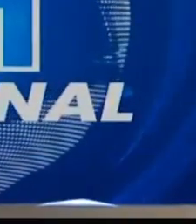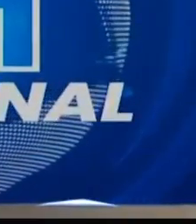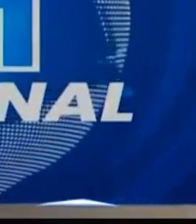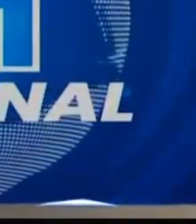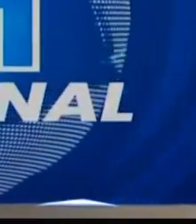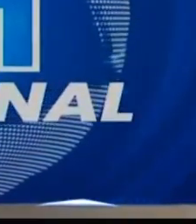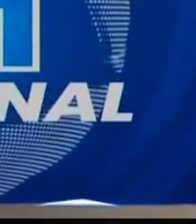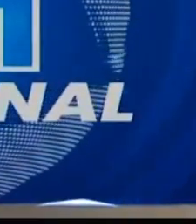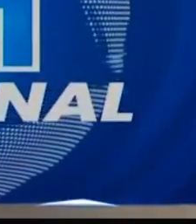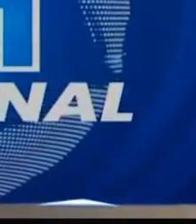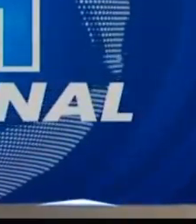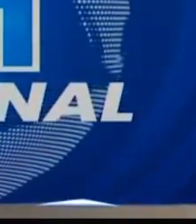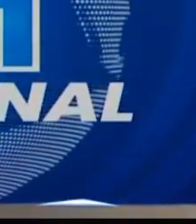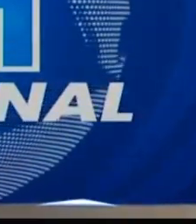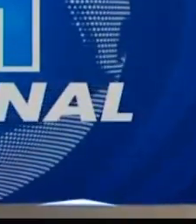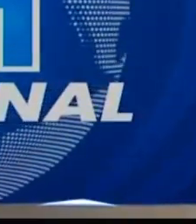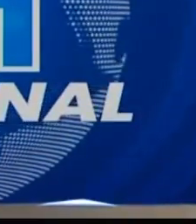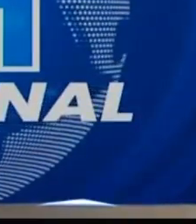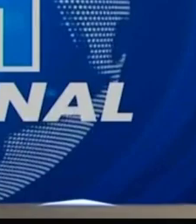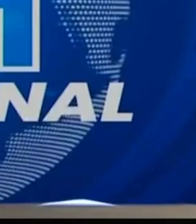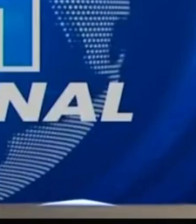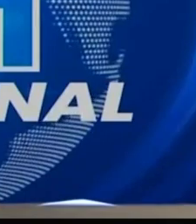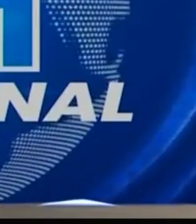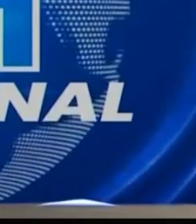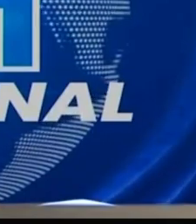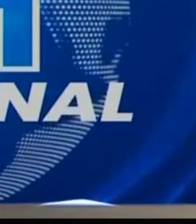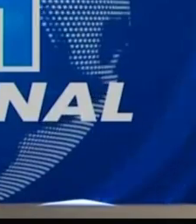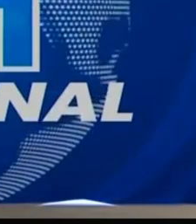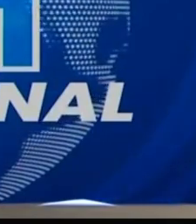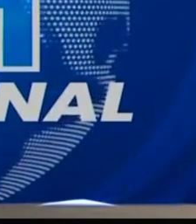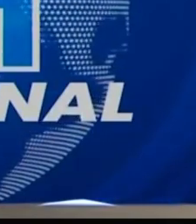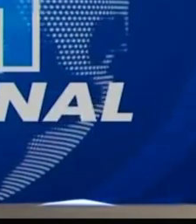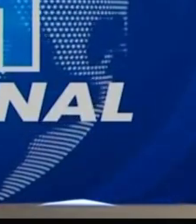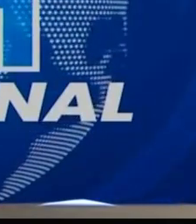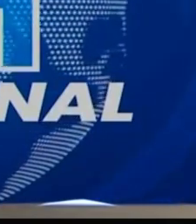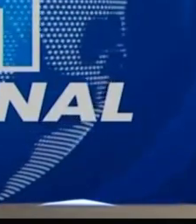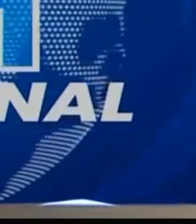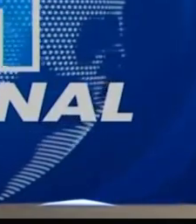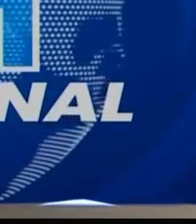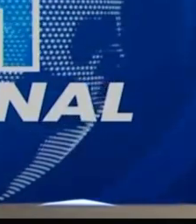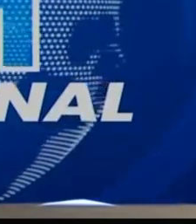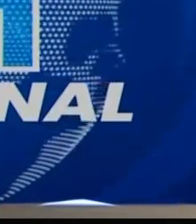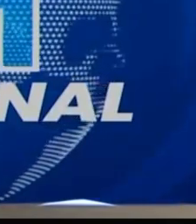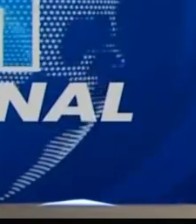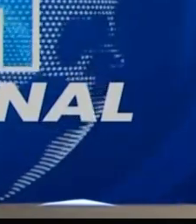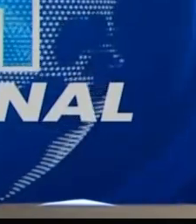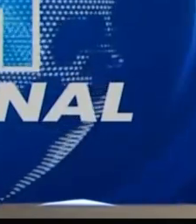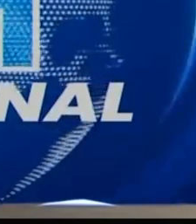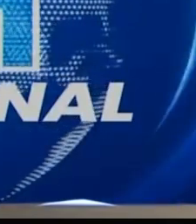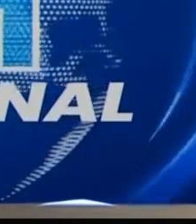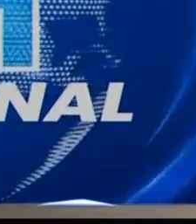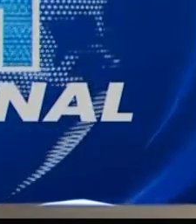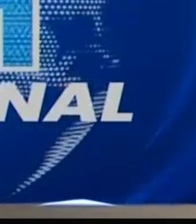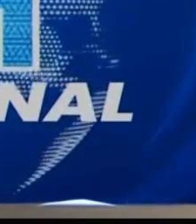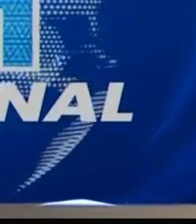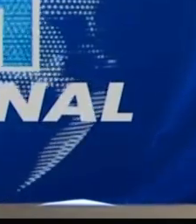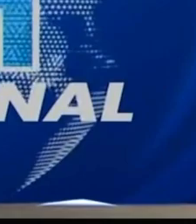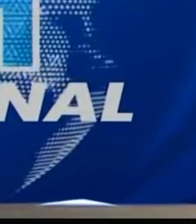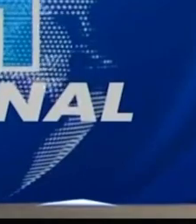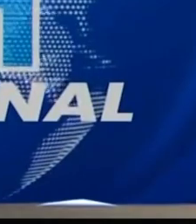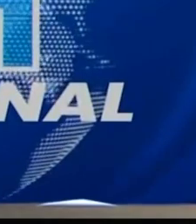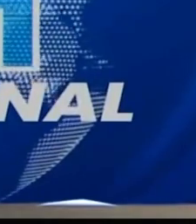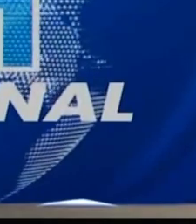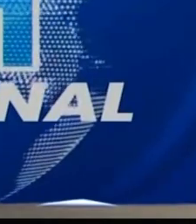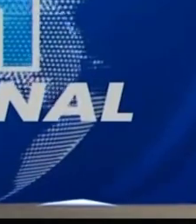sociaux, le journaliste Steve Wemby, correspondant au journal New York Times, n'a jamais été arrêté ni enlevé avec sa famille par les services de